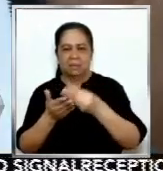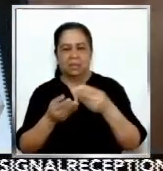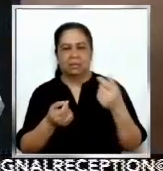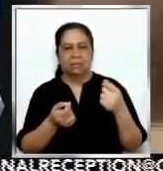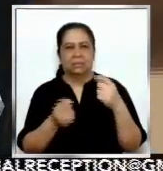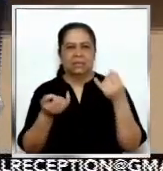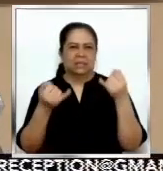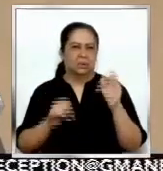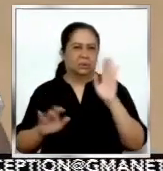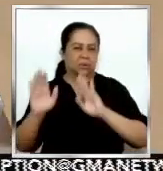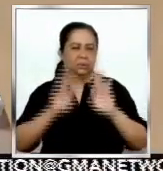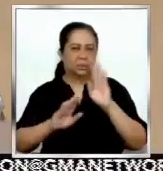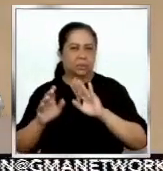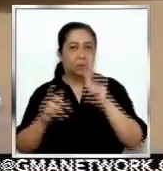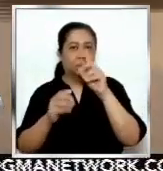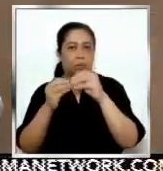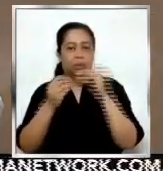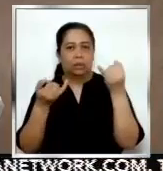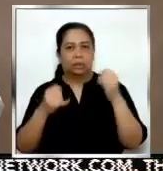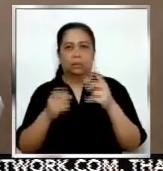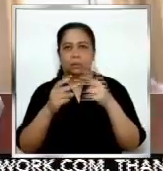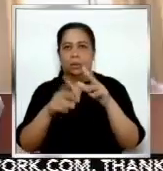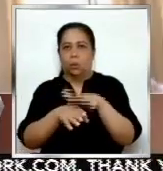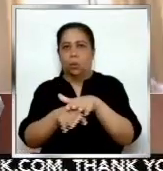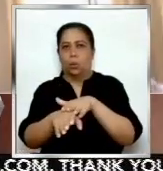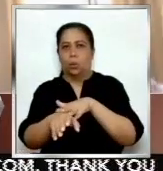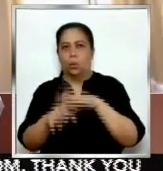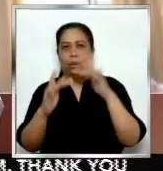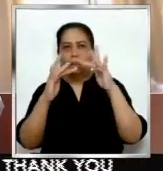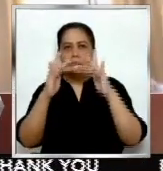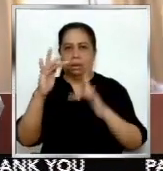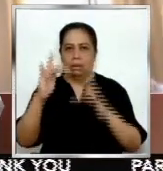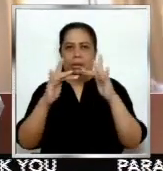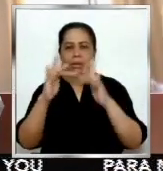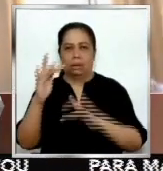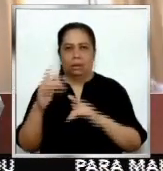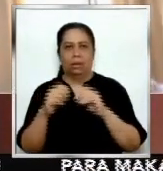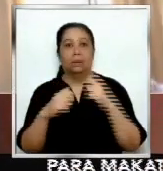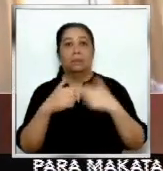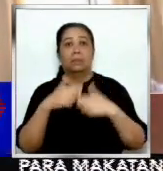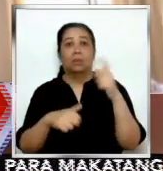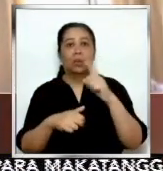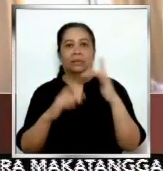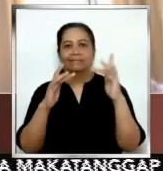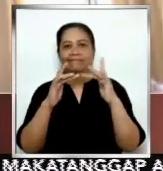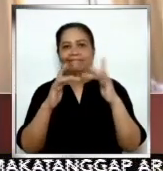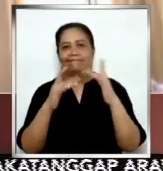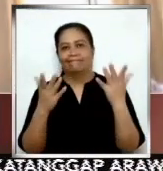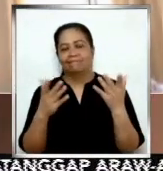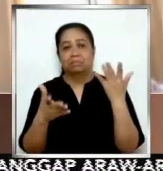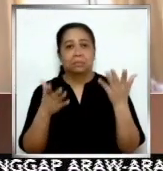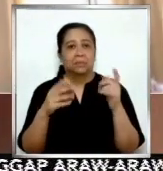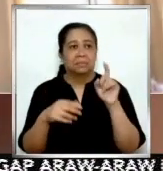But isang issue pa ang napakabagal na internet. Hanggang may problema tayo sa connectivity, baka dapat nga